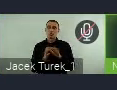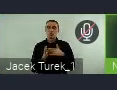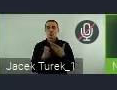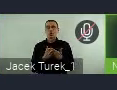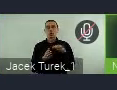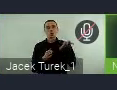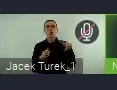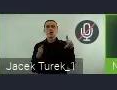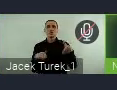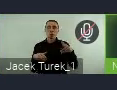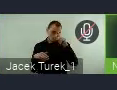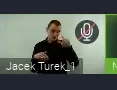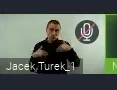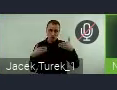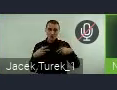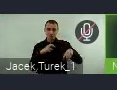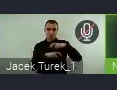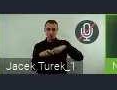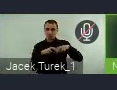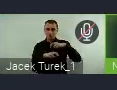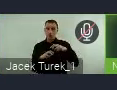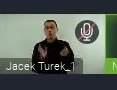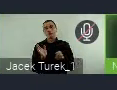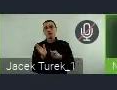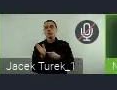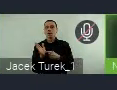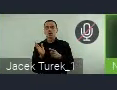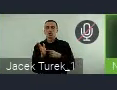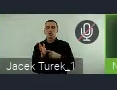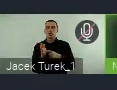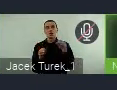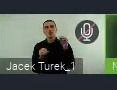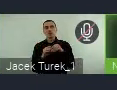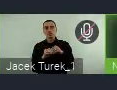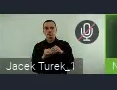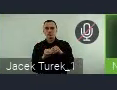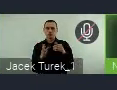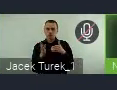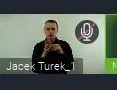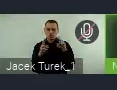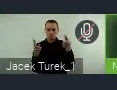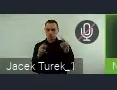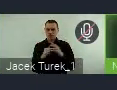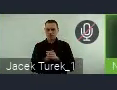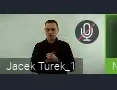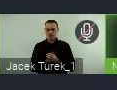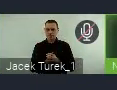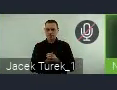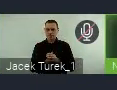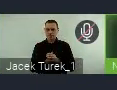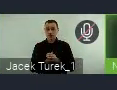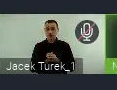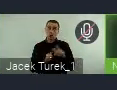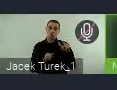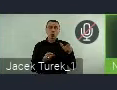klub No to prosicie normalny klub to nikt nie oczekuję że w drużynie tak zdroworozsądkowo pani Anno że w drużynie że będziecie przyjmować do